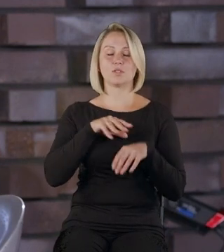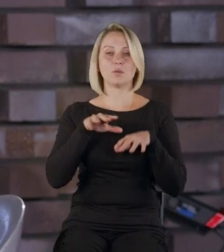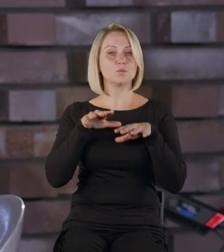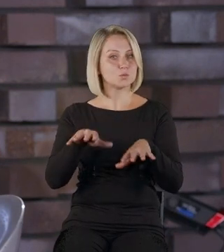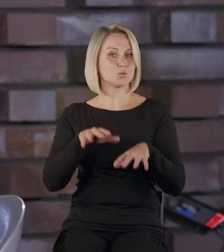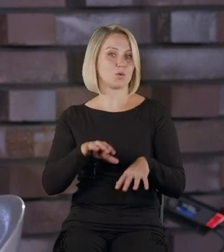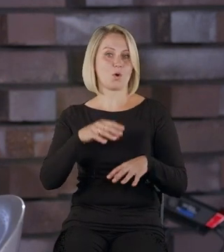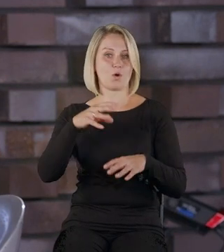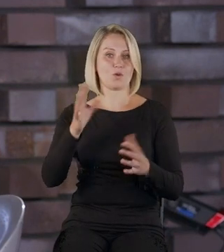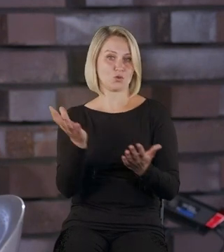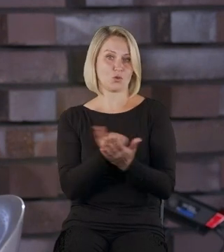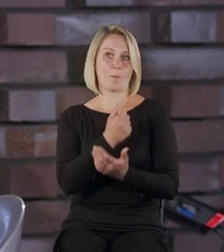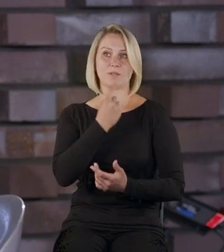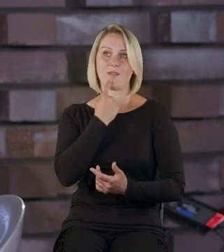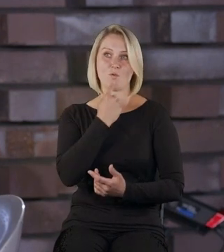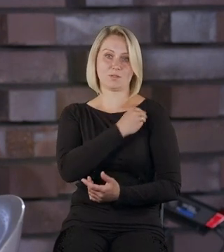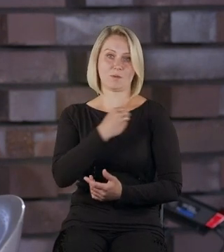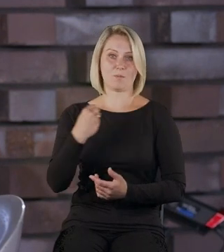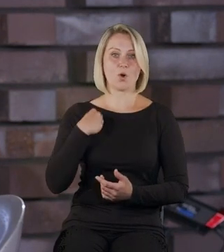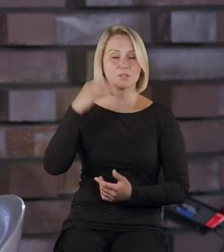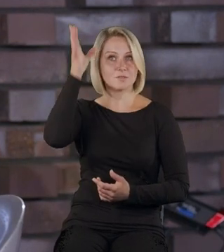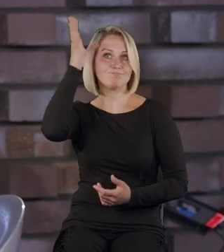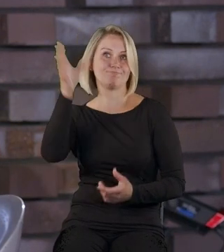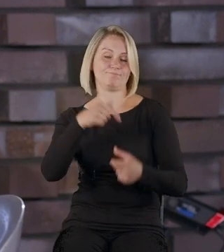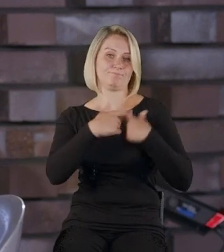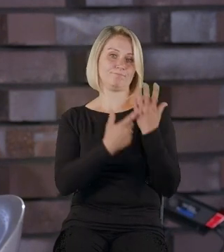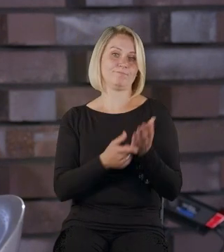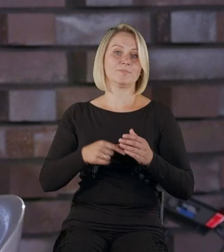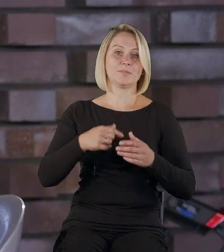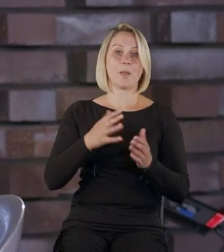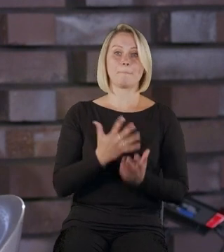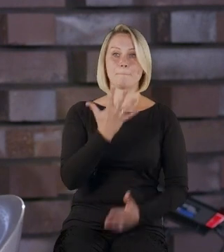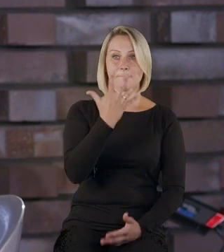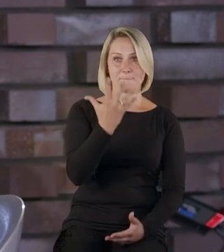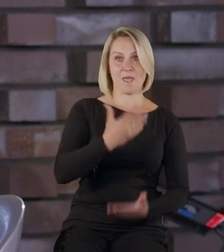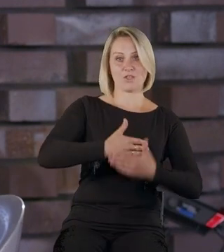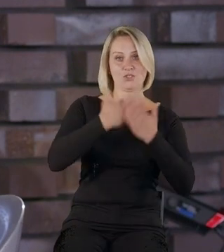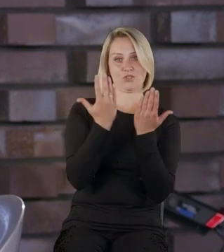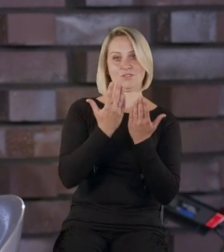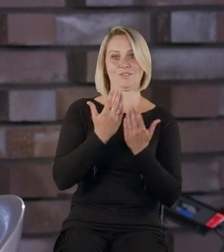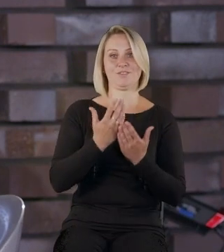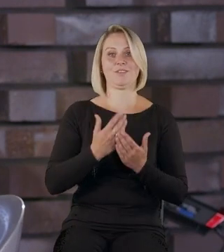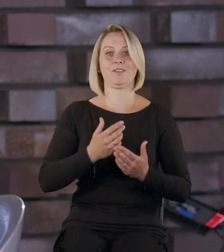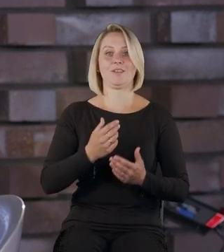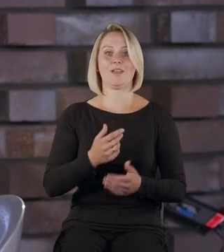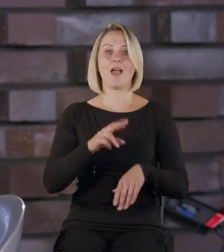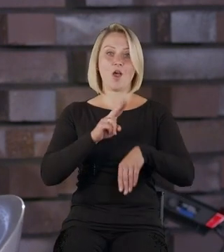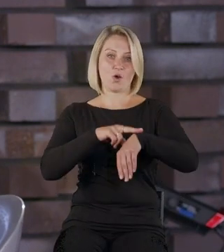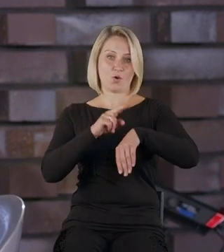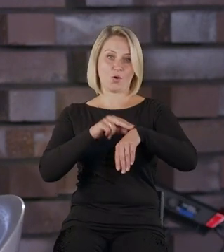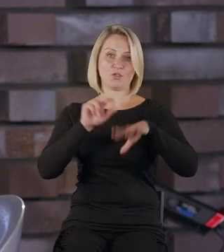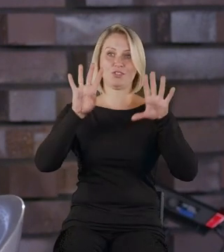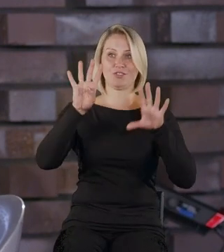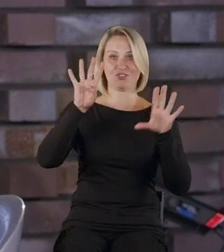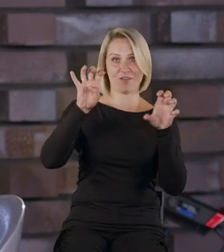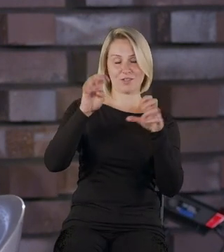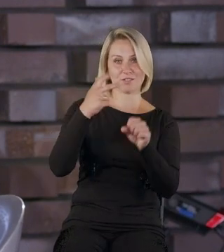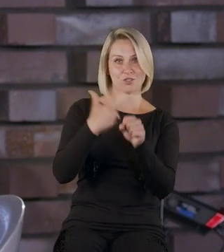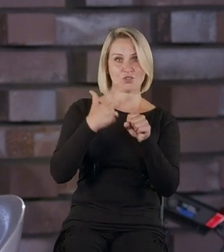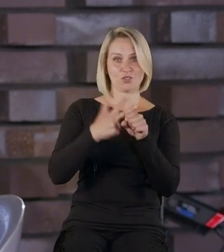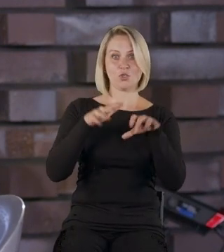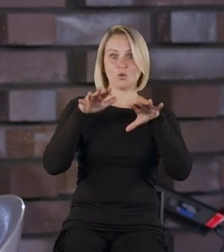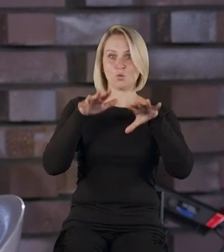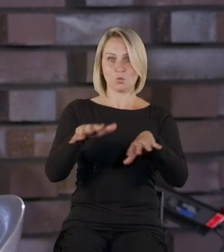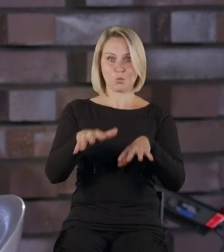szerokie kompetencje w zakresie języka polskiego, ponieważ zajęcia odbywają się 5 dni w tygodniu. Godzin zajęć jest 930, więc to jest